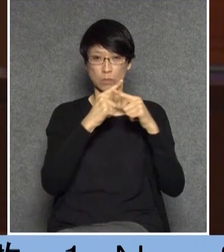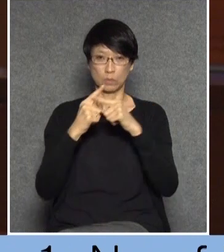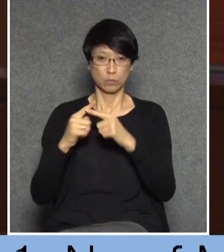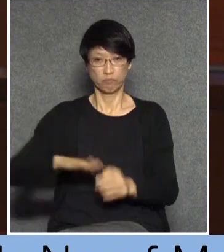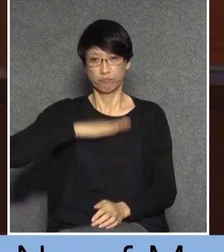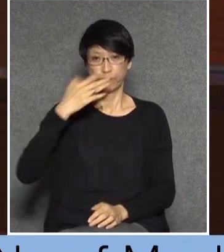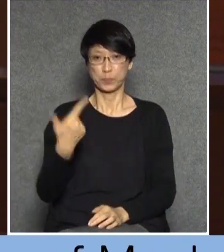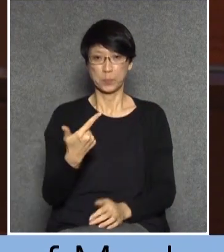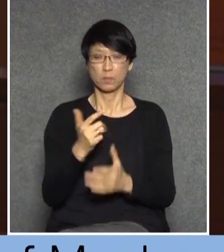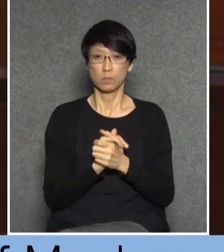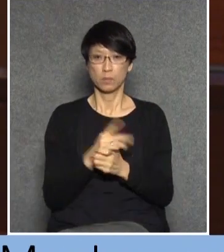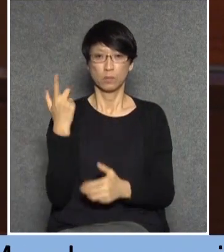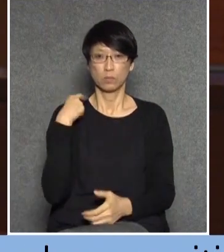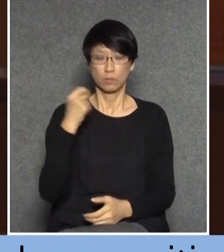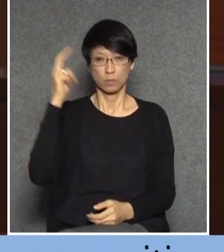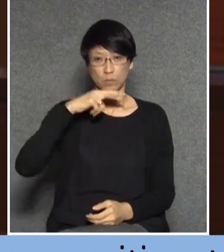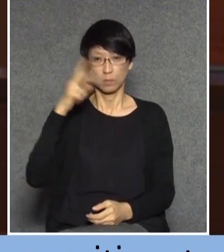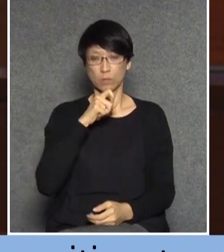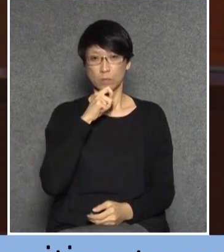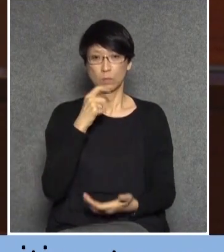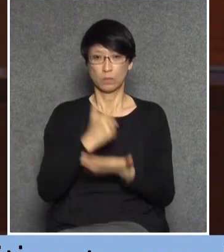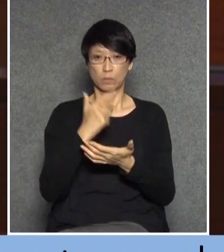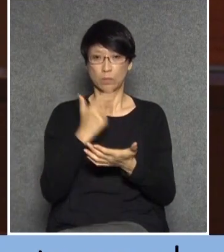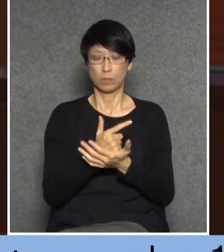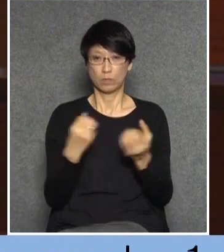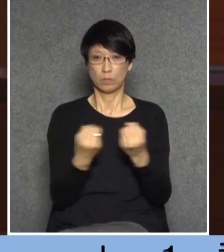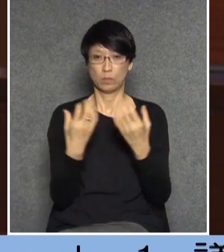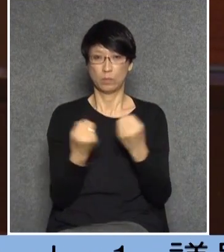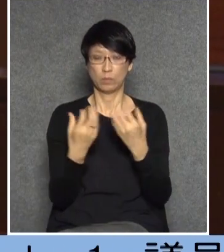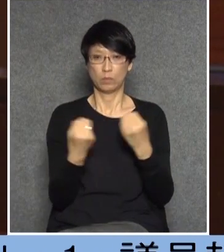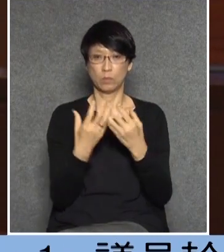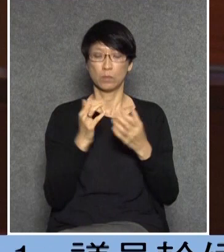滿。近年頻頻出現重大的呢個故障。